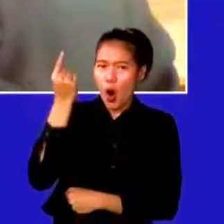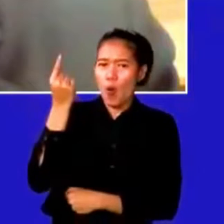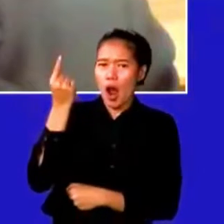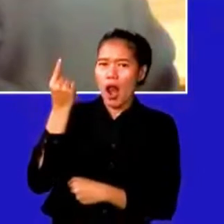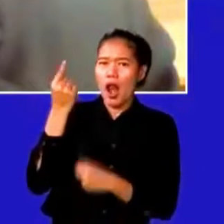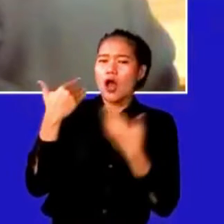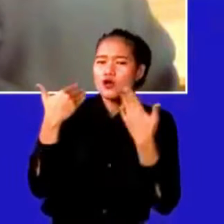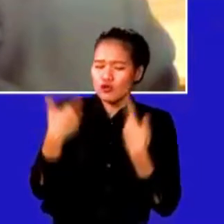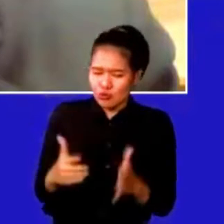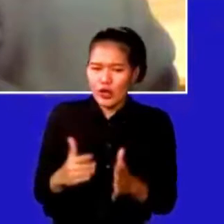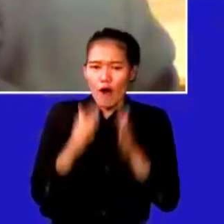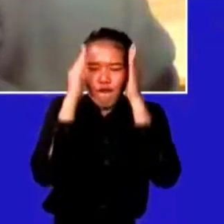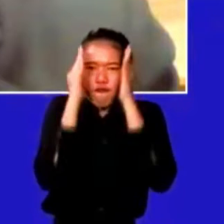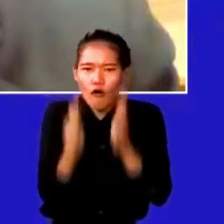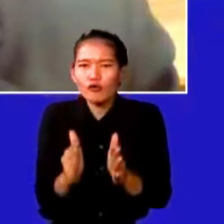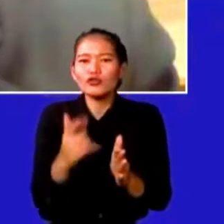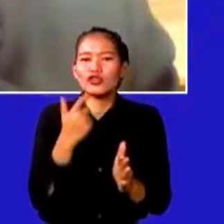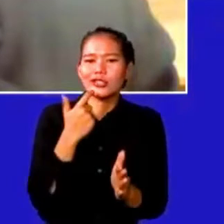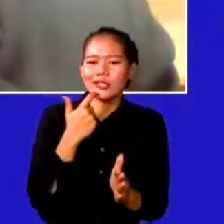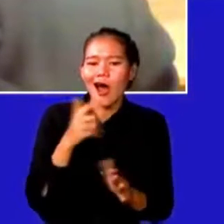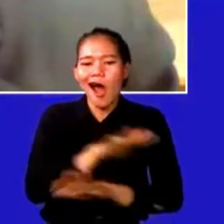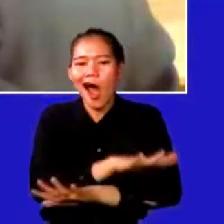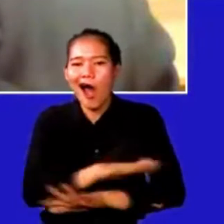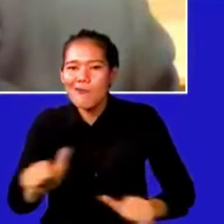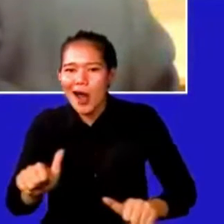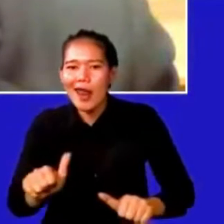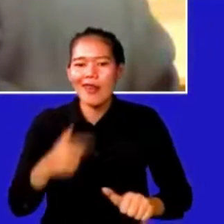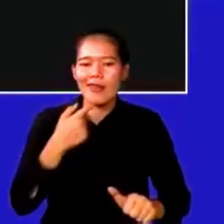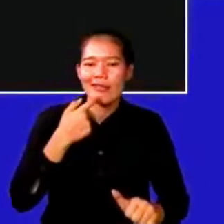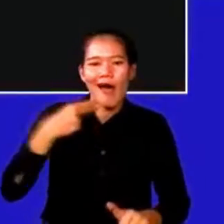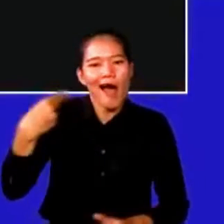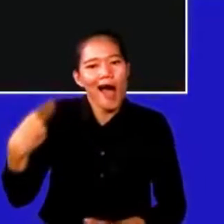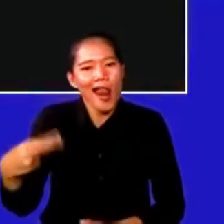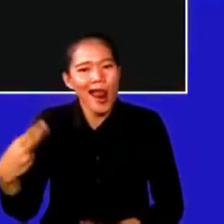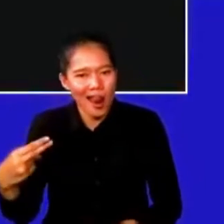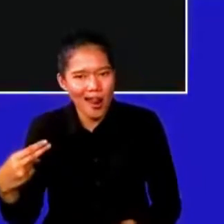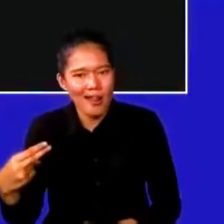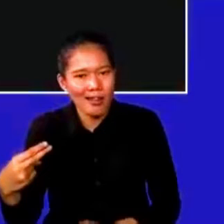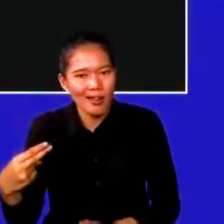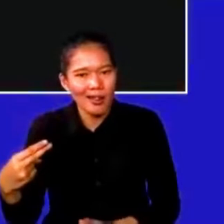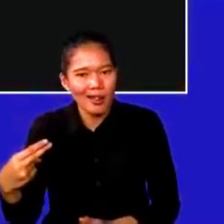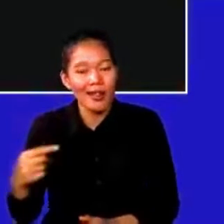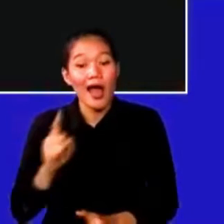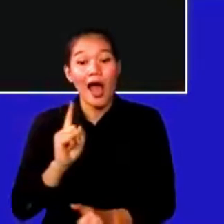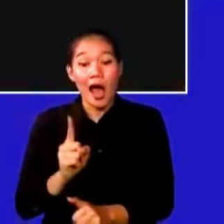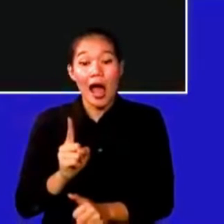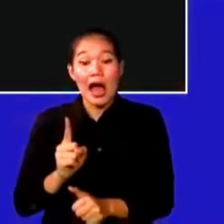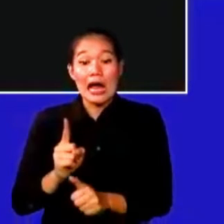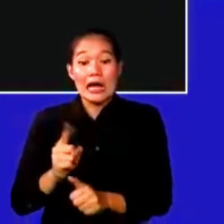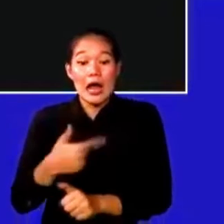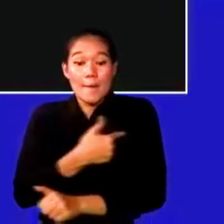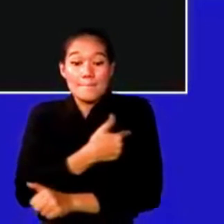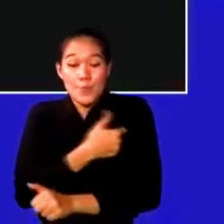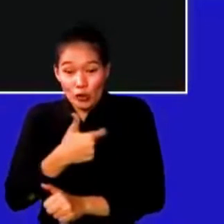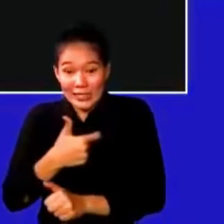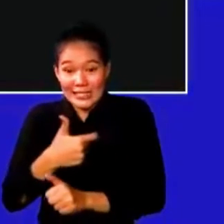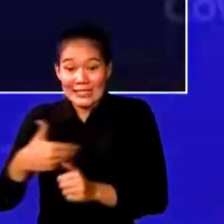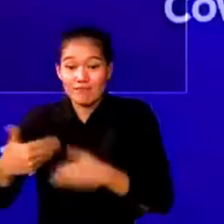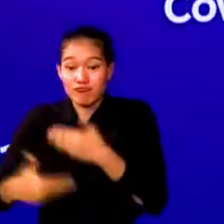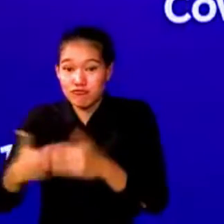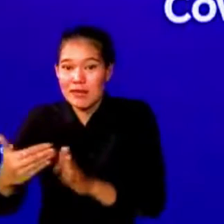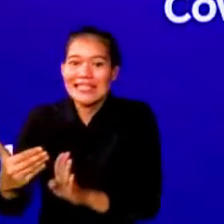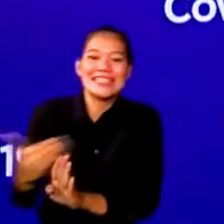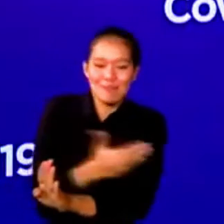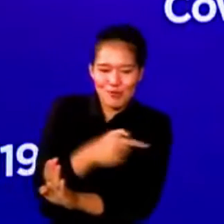mengarusutamakan aspek keamanan dan juga kepalang Gem belum Eh apa melakukan proses